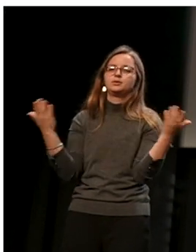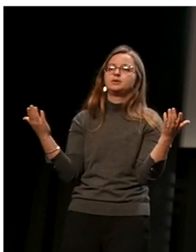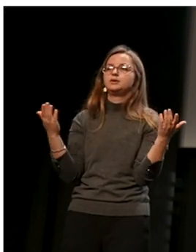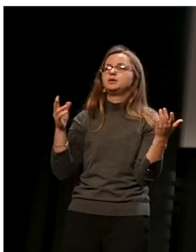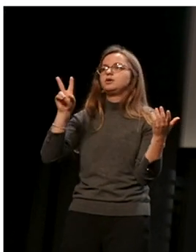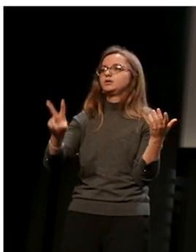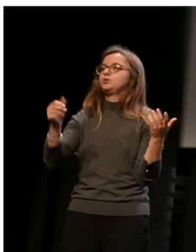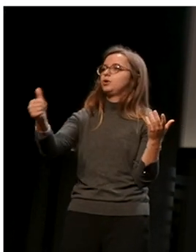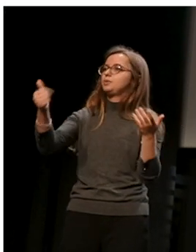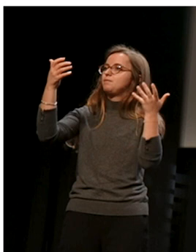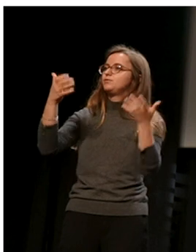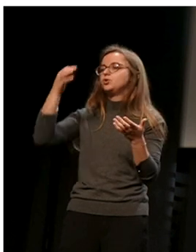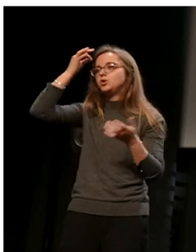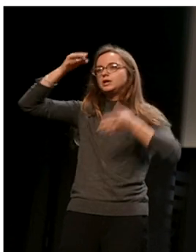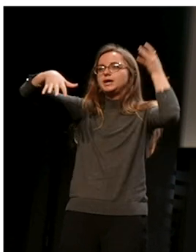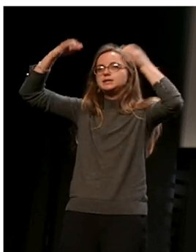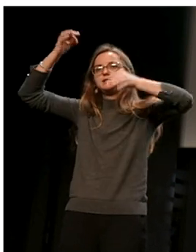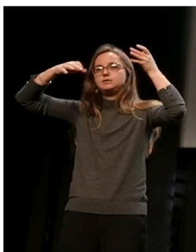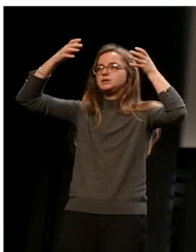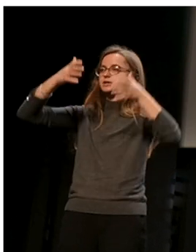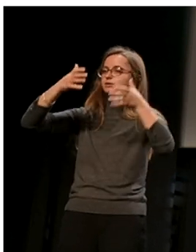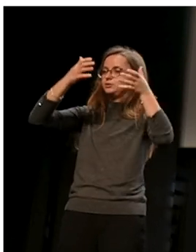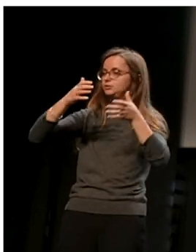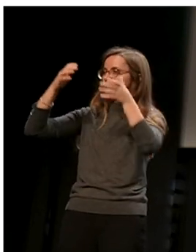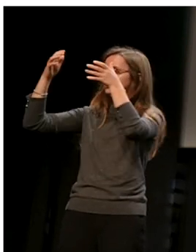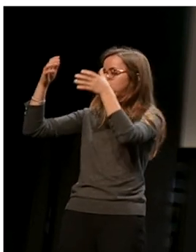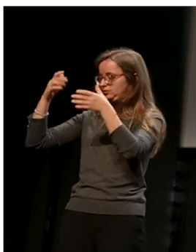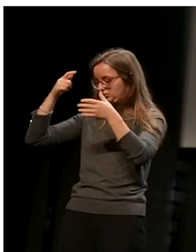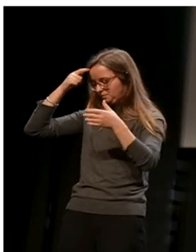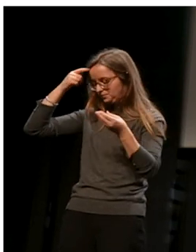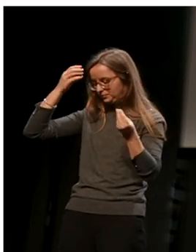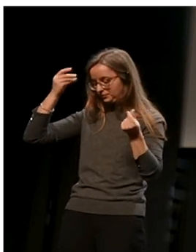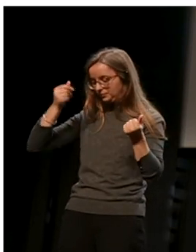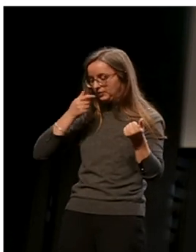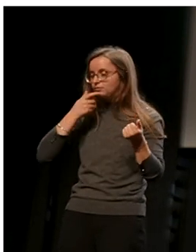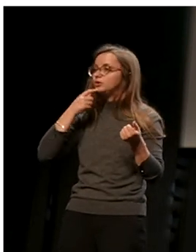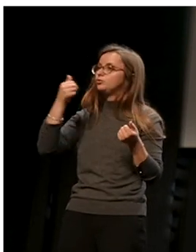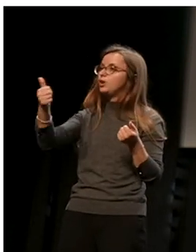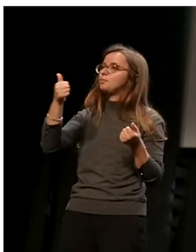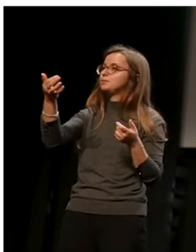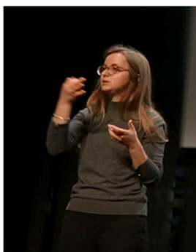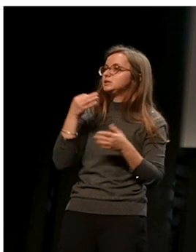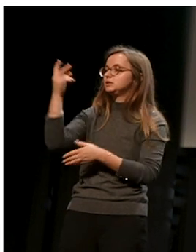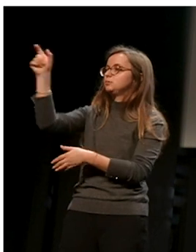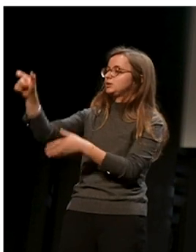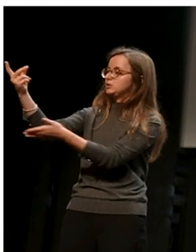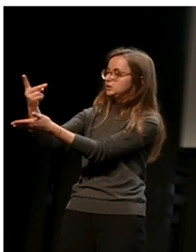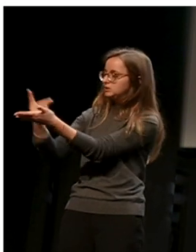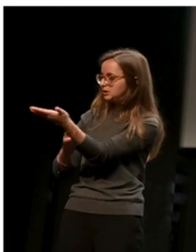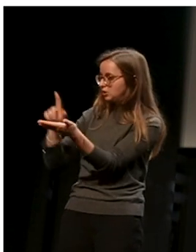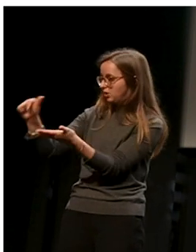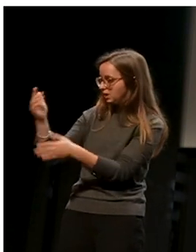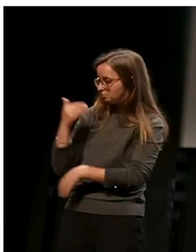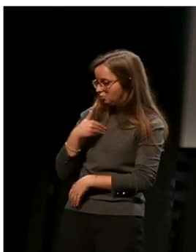Ce que tu veux, c'est déplacer la créativité que l'illustrateur a actuellement dans la main. Quand tu dis que tu es dépendant de lui et que c'est une aubaine, ce que tu veux, c'est récupérer